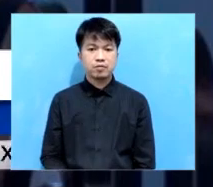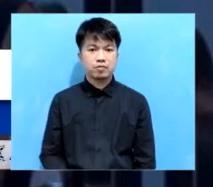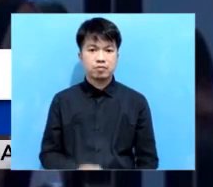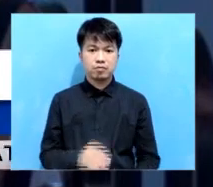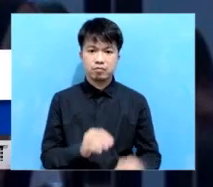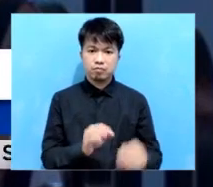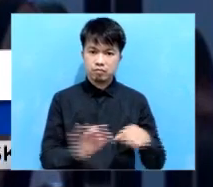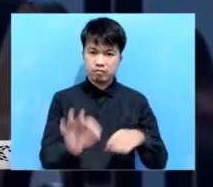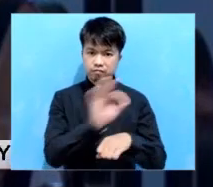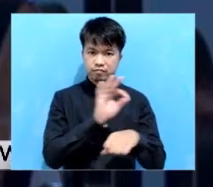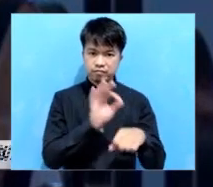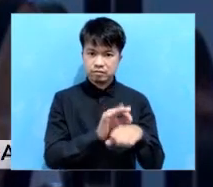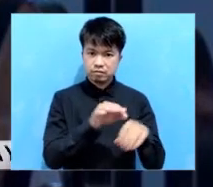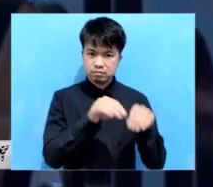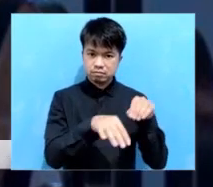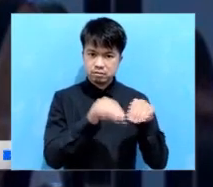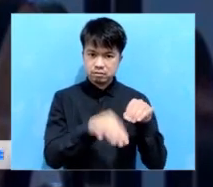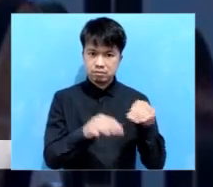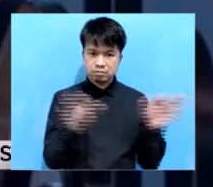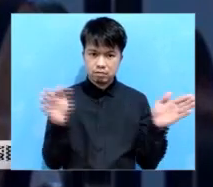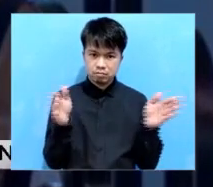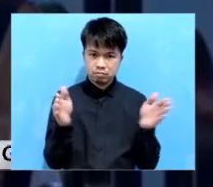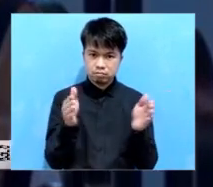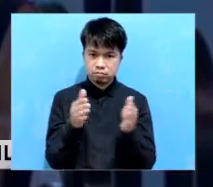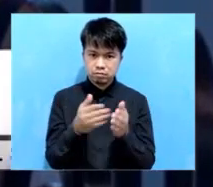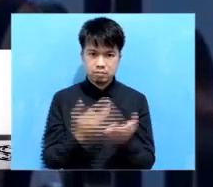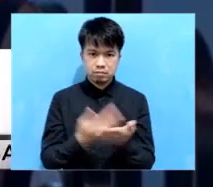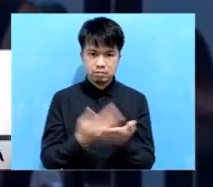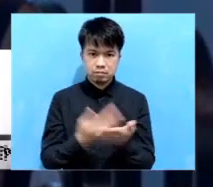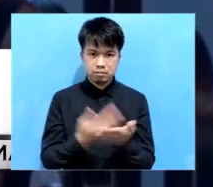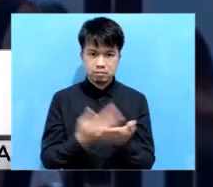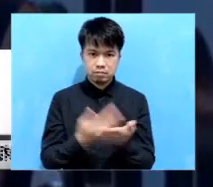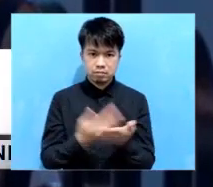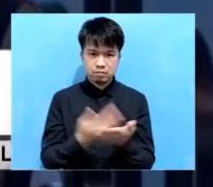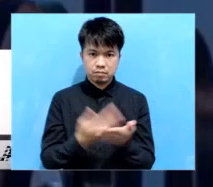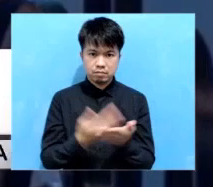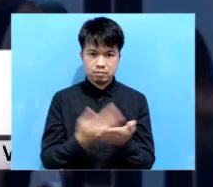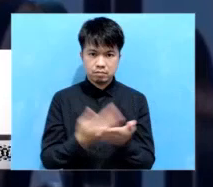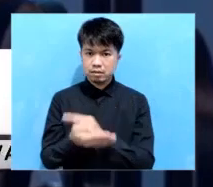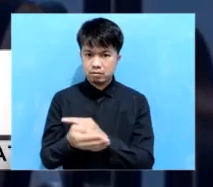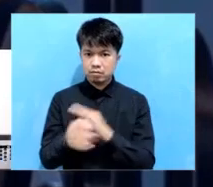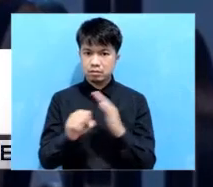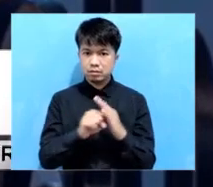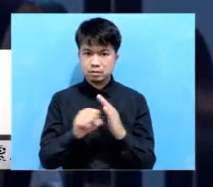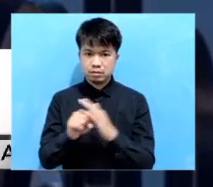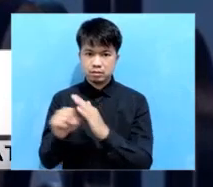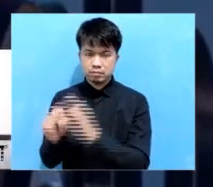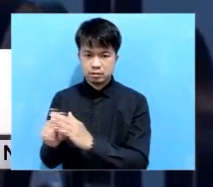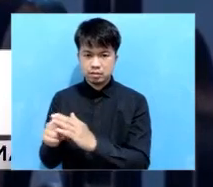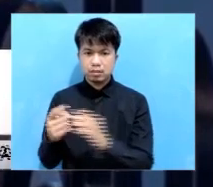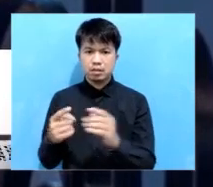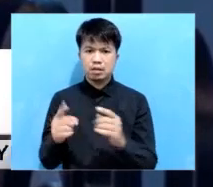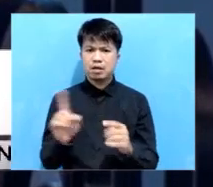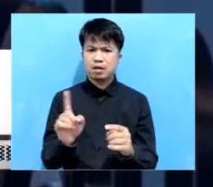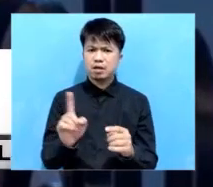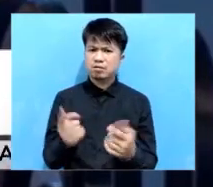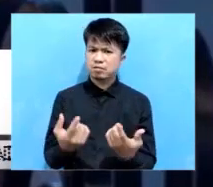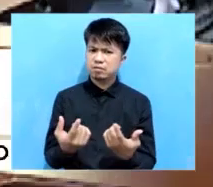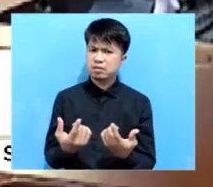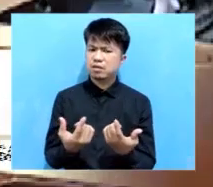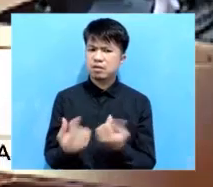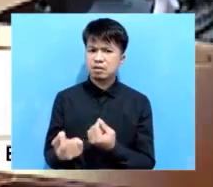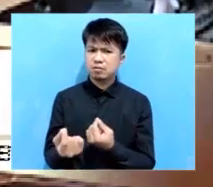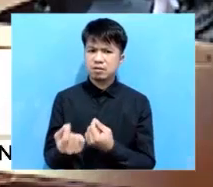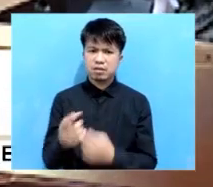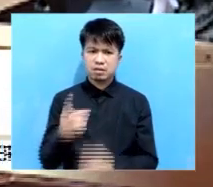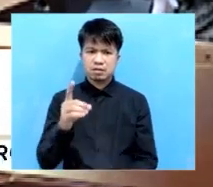Binibili po ng mga malalaking developer at ginagawang commercial at residential land. Ano pong ginagawa ng DA tungkol dito? Yan ang naging sentro